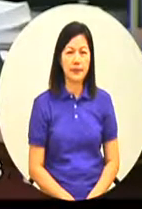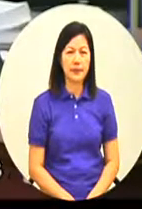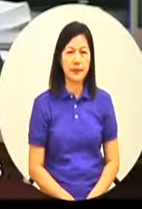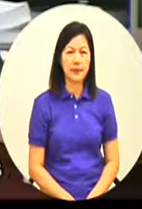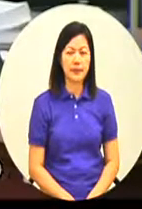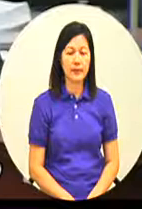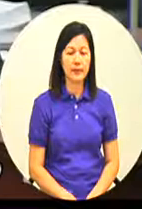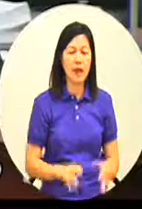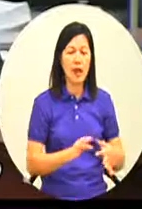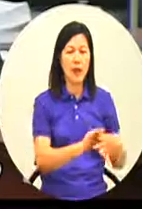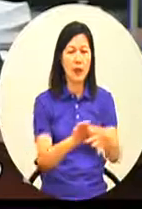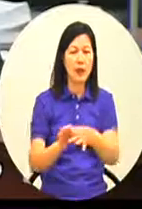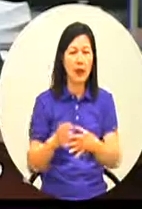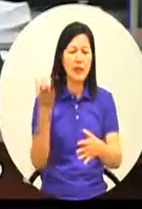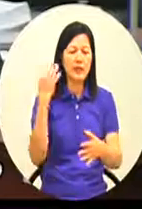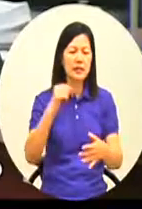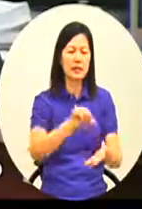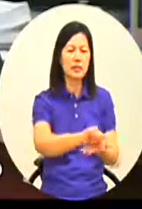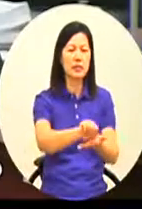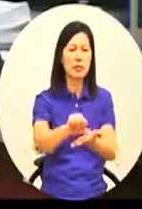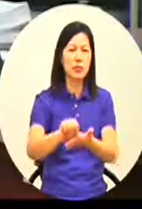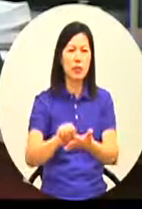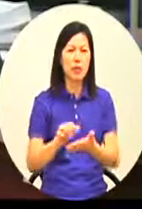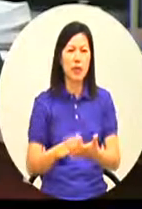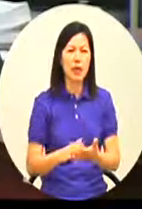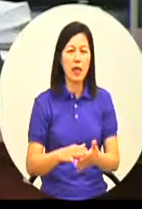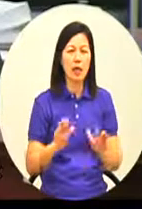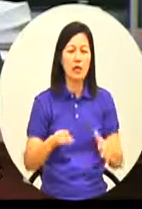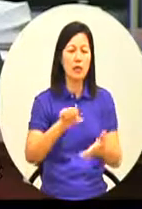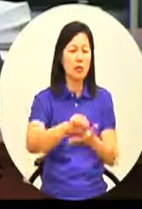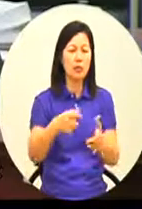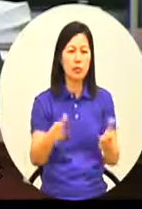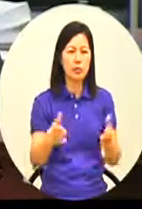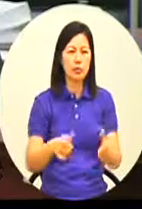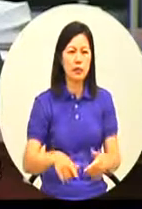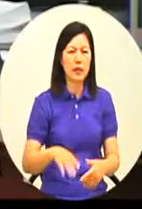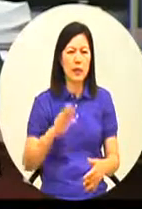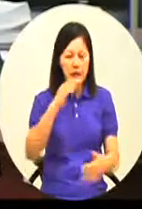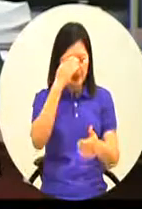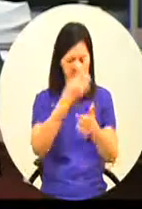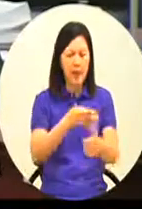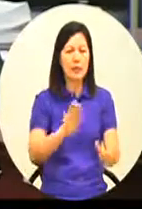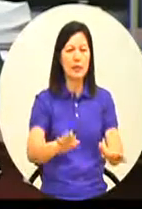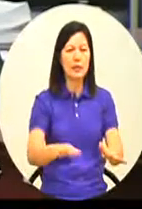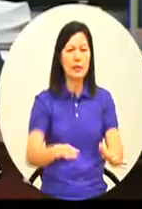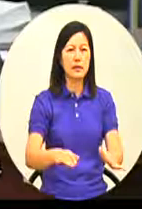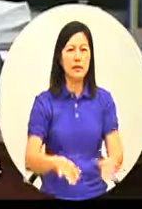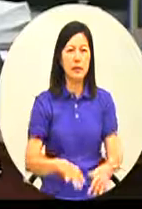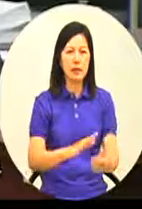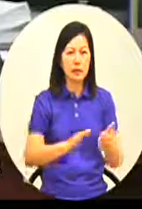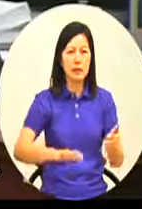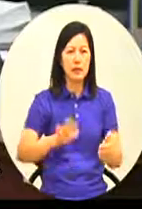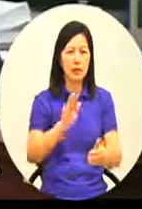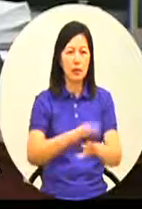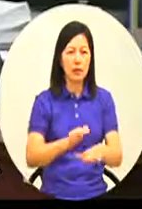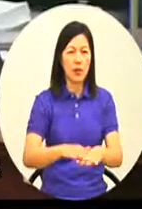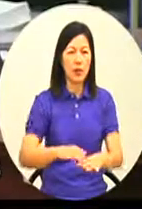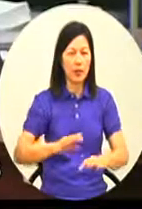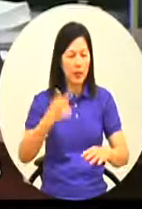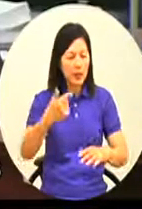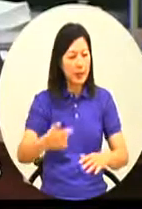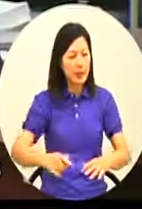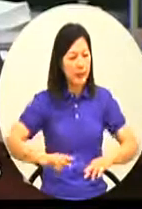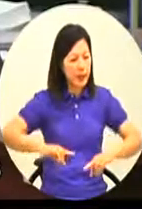带关系，迄较早种的，唔是即马种的，啊，即造成即马的一挂困扰。我建议讲，按是毋是慢慢啊，改换倒